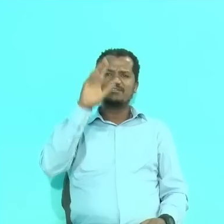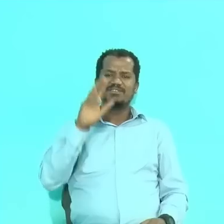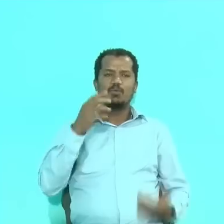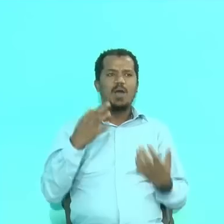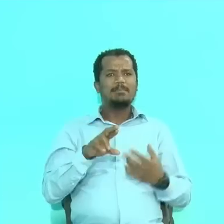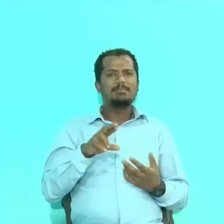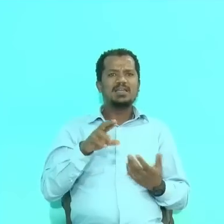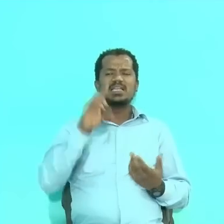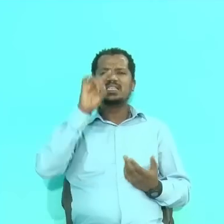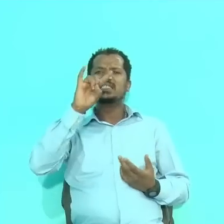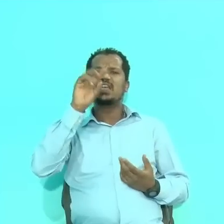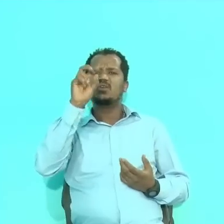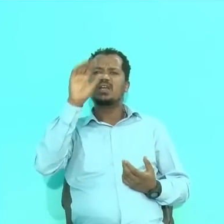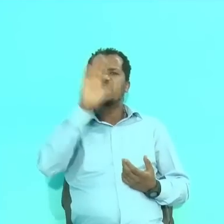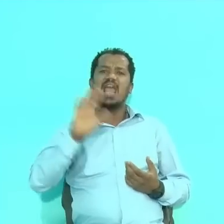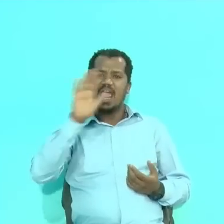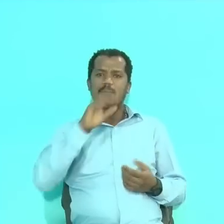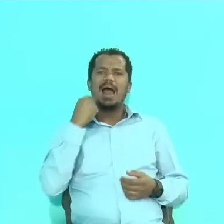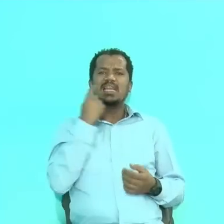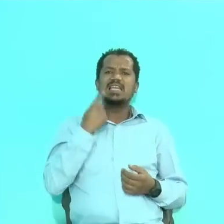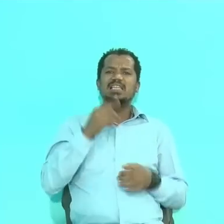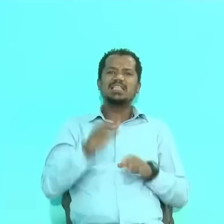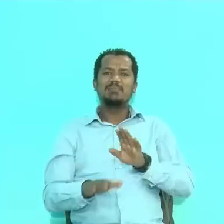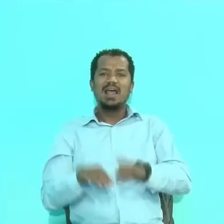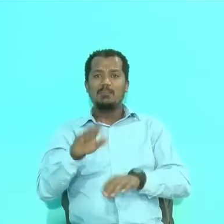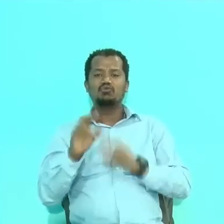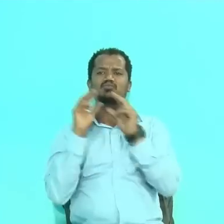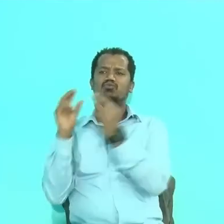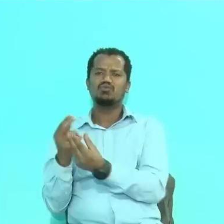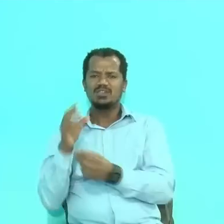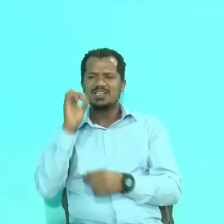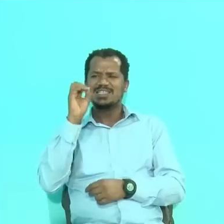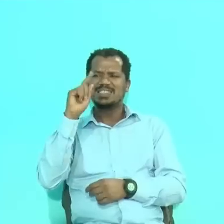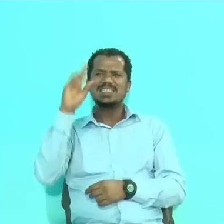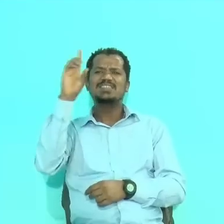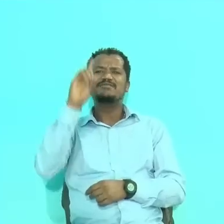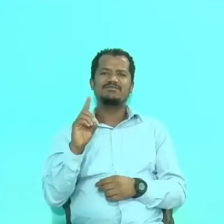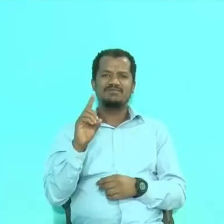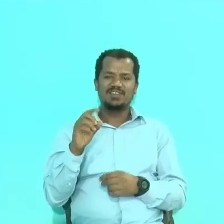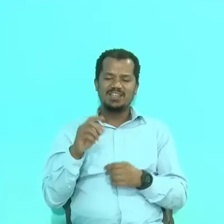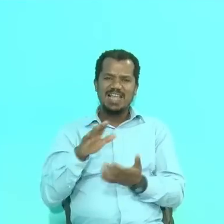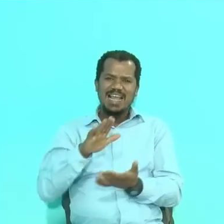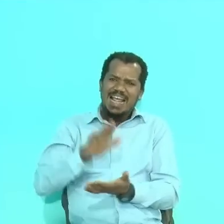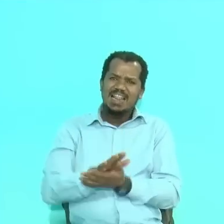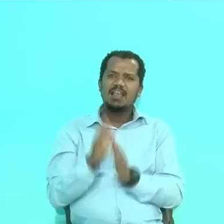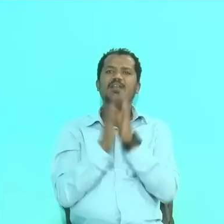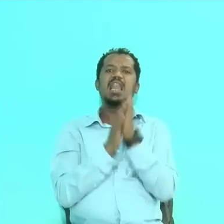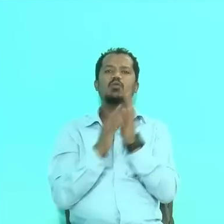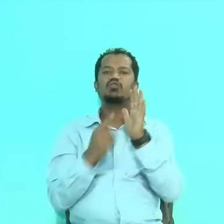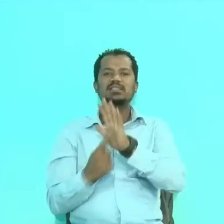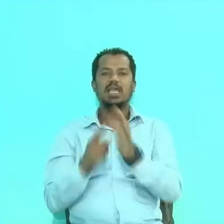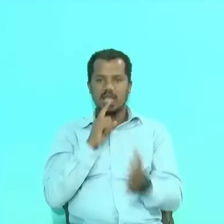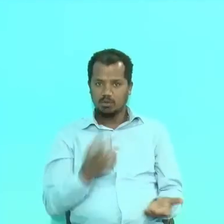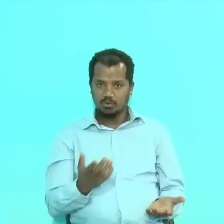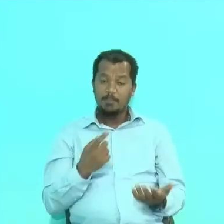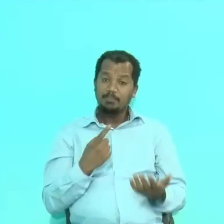የዘውጌ ማንነት የሚያራምዱ ቡድኖች ጽንፍ የረገጠ ፍላጎት ማሳየታቸው ነው።